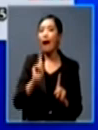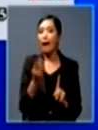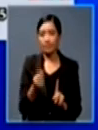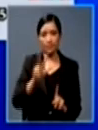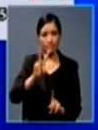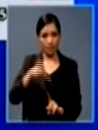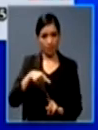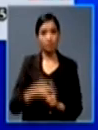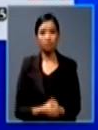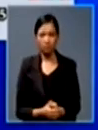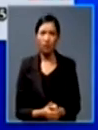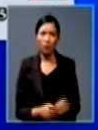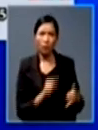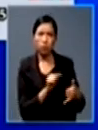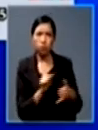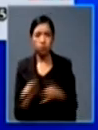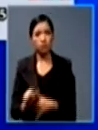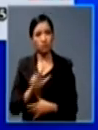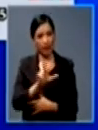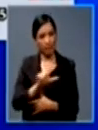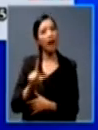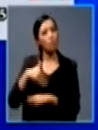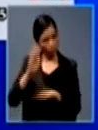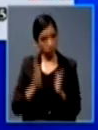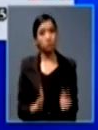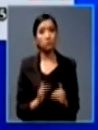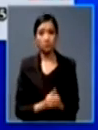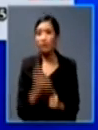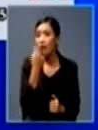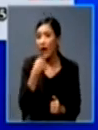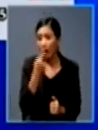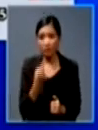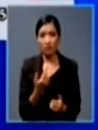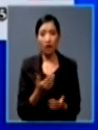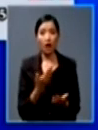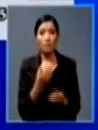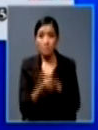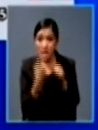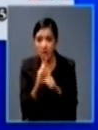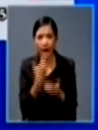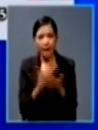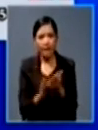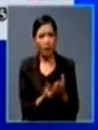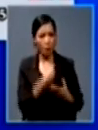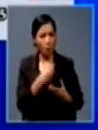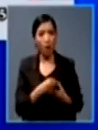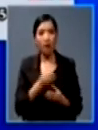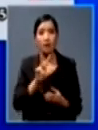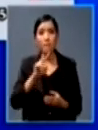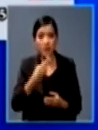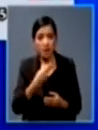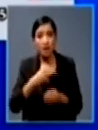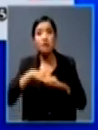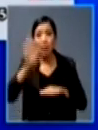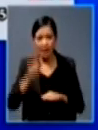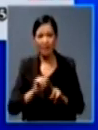สัก3ล้านกว่าคนนะ3ล้านกว่าคน ค่ะ แล้วถ้าใครมีรายได้ 30,000 ขึ้นไปแต่ไม่เกิน 100,000 จะมี